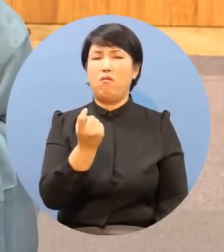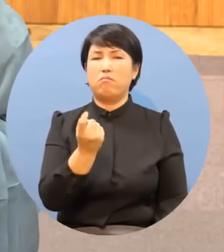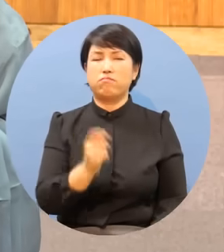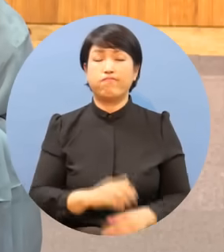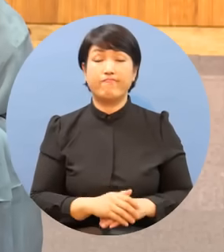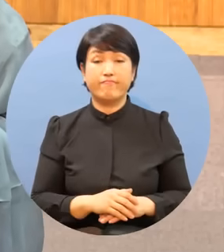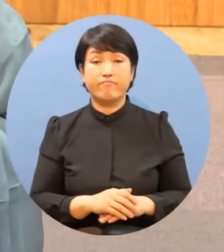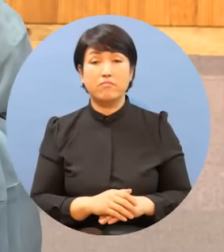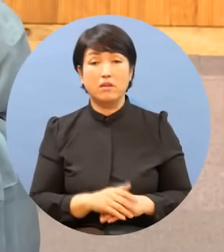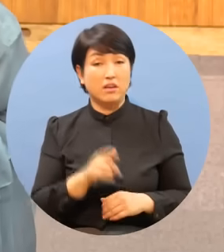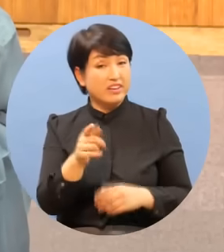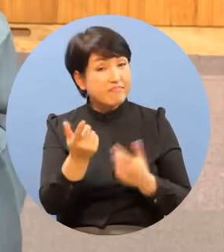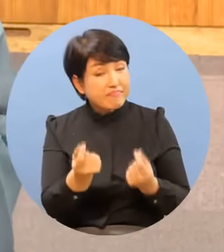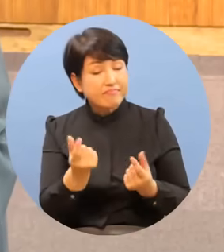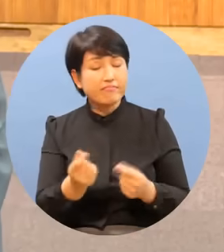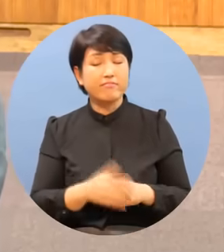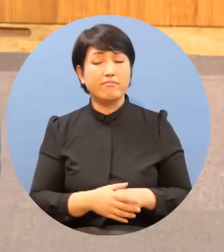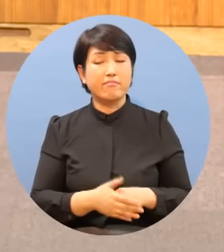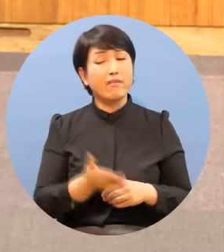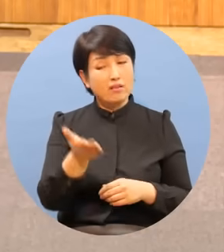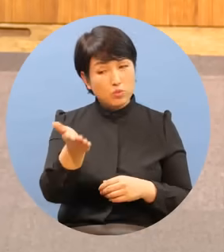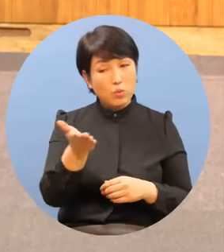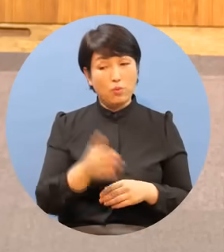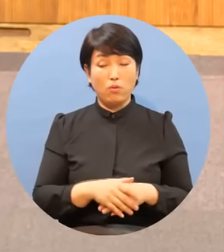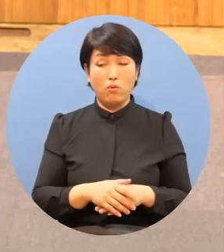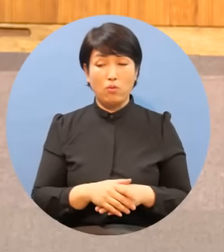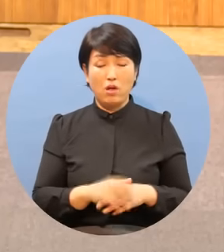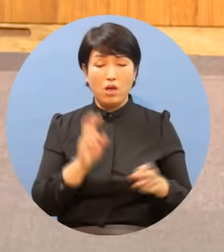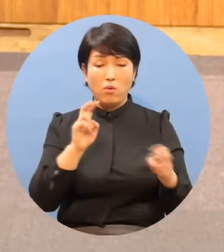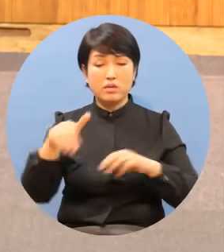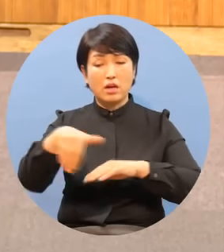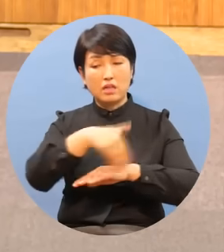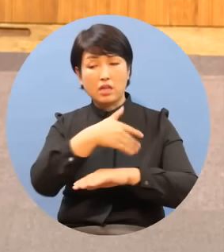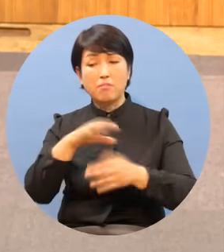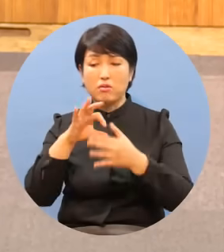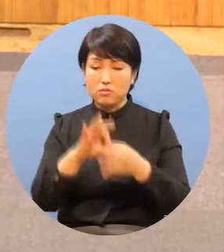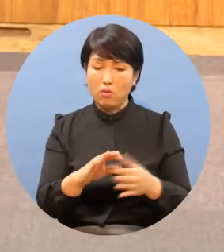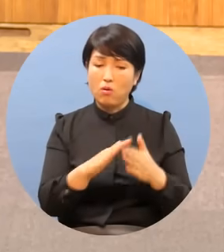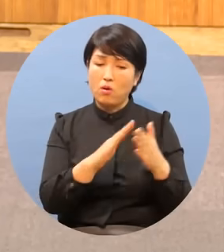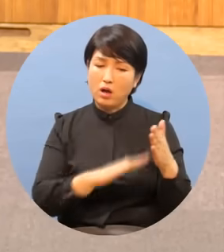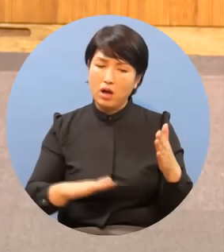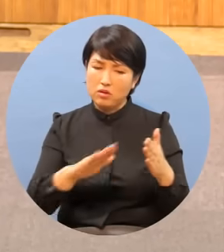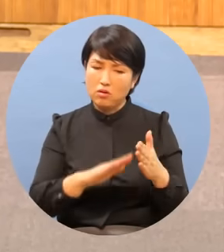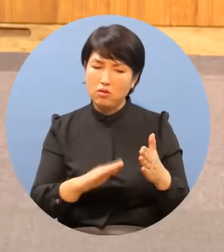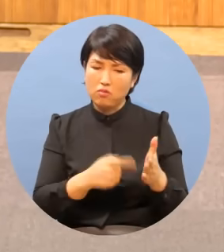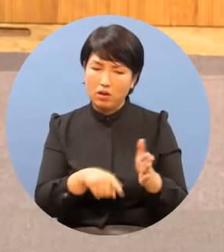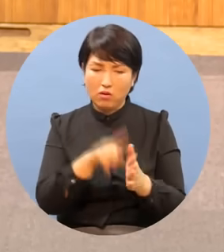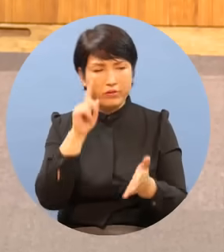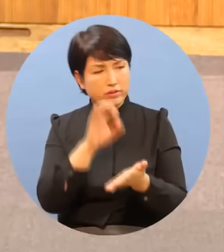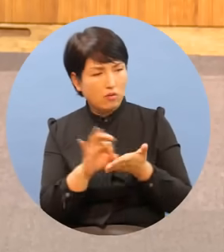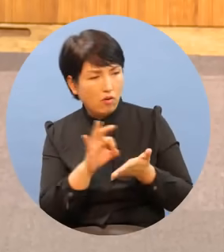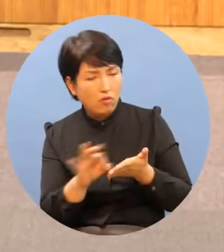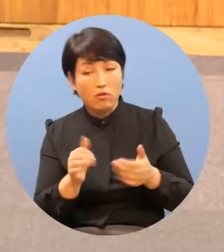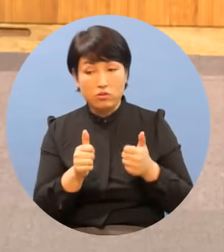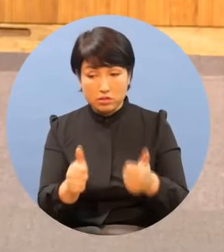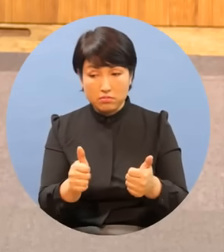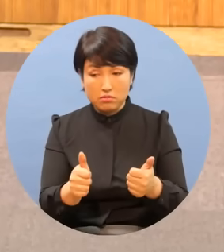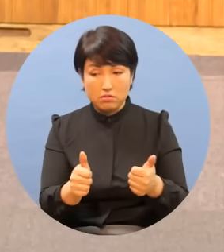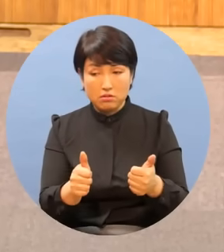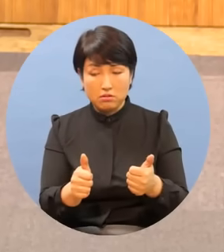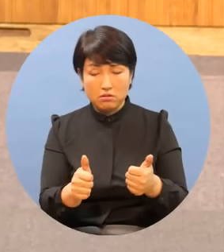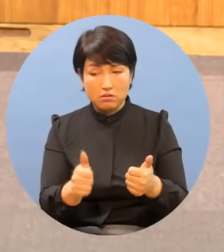말이에요. 그런 것처럼 자기도 자기는 직장 다니면서 가정을 위해서 열심히 한 것 같은데